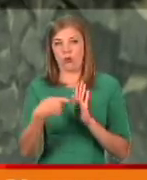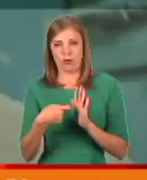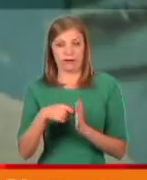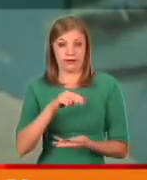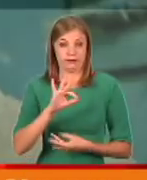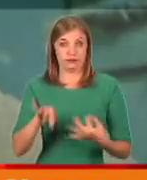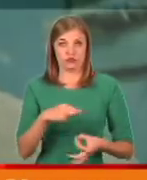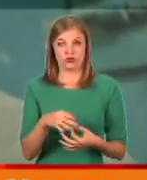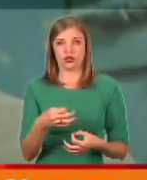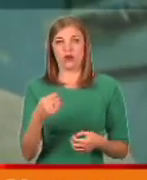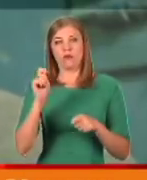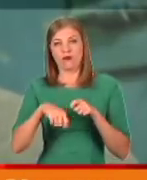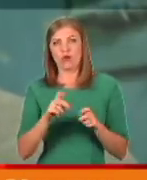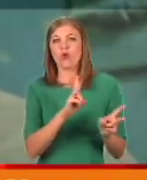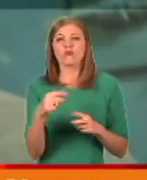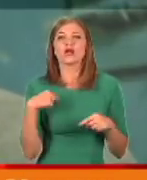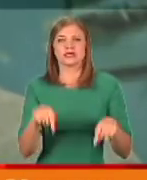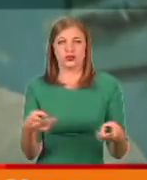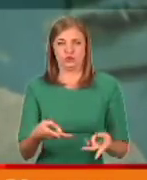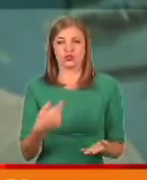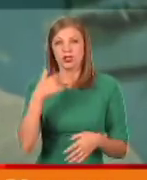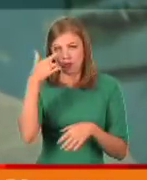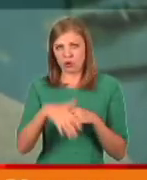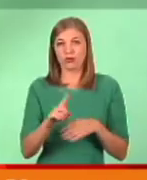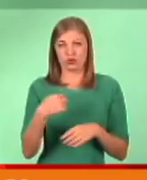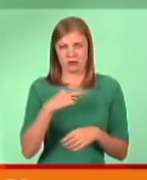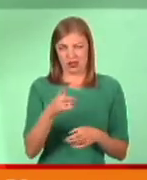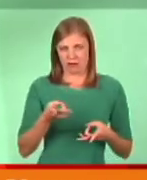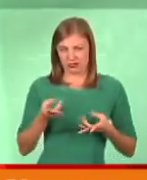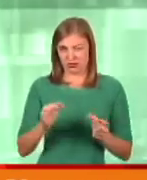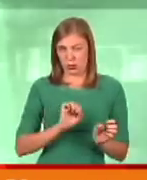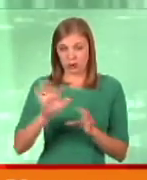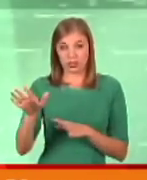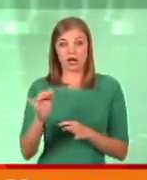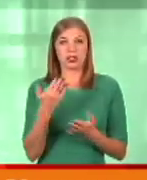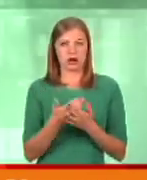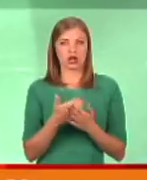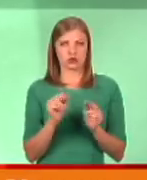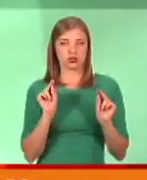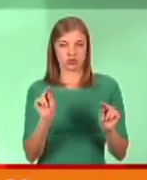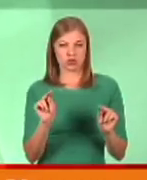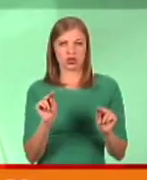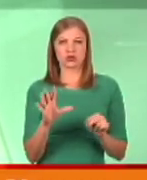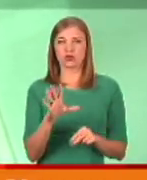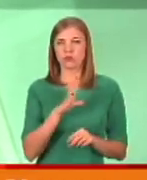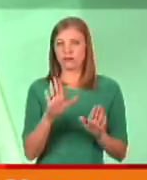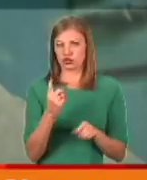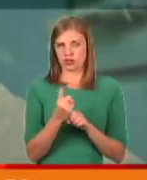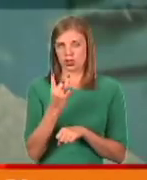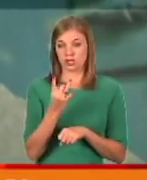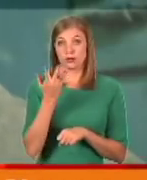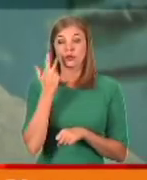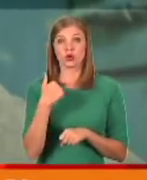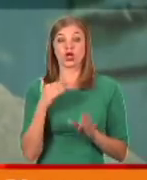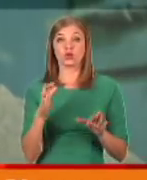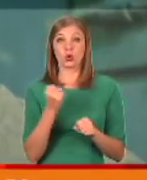это, проверять, жив я, здоров. Кому я, зачем? Я прекрасно понимаю, что меня бы отдали. И, здається, честным зі мною Доронин був лише раз. Когда